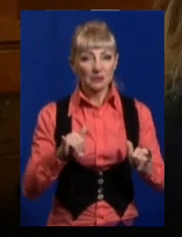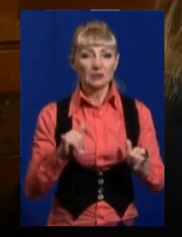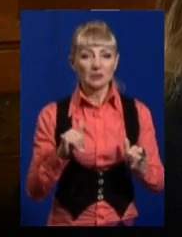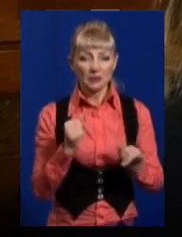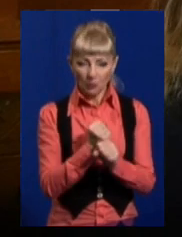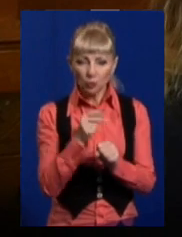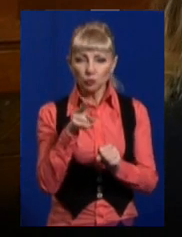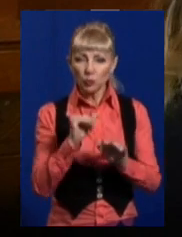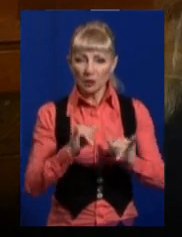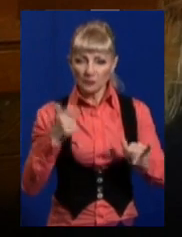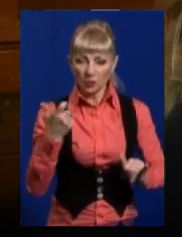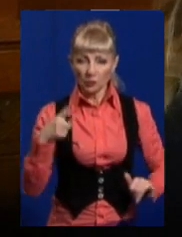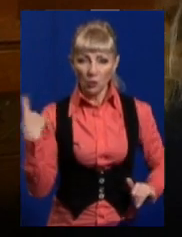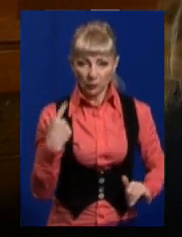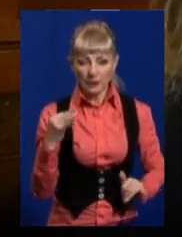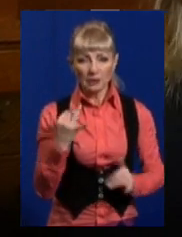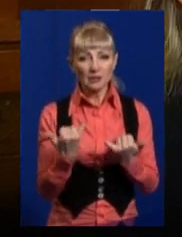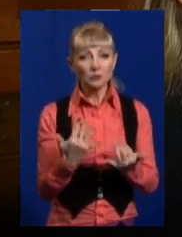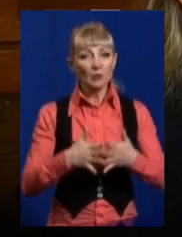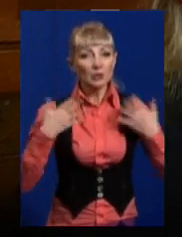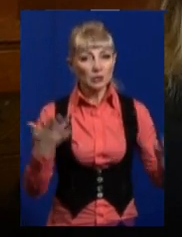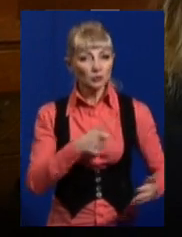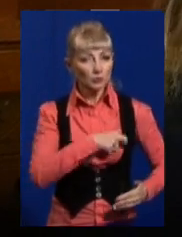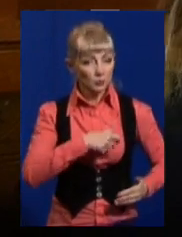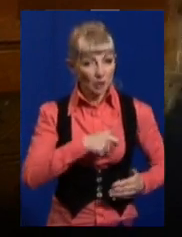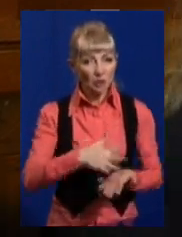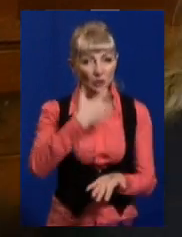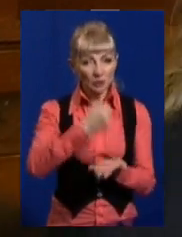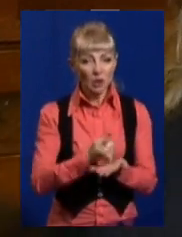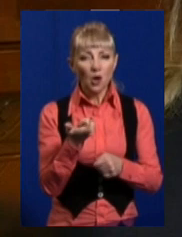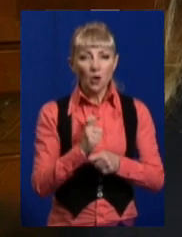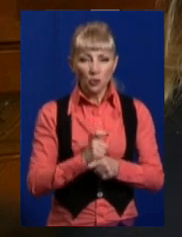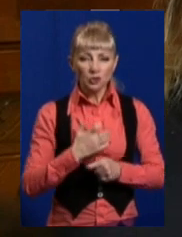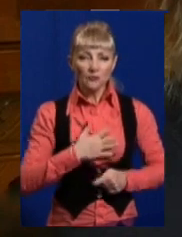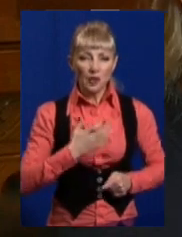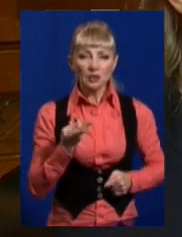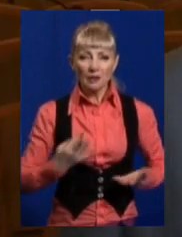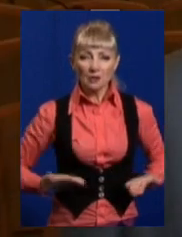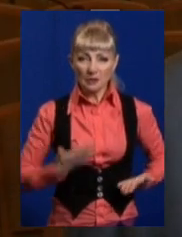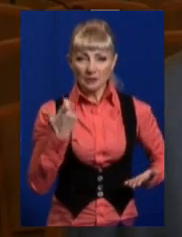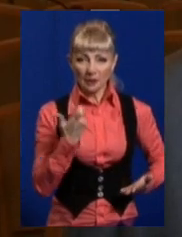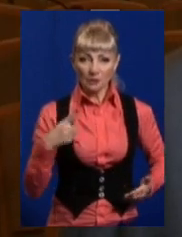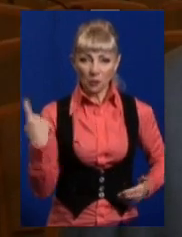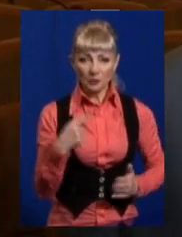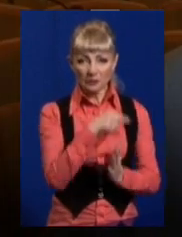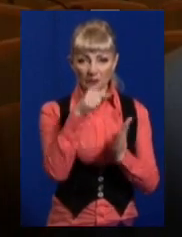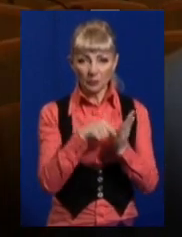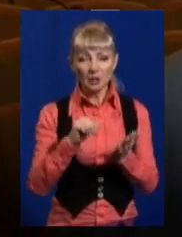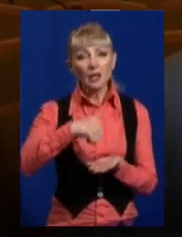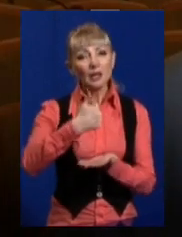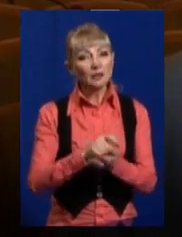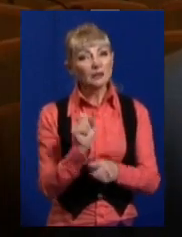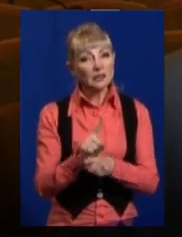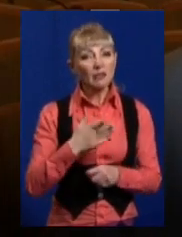І сьогодні більшість депутатів прийняли дуже важливі для життя Харківщини питання. Головне завдання нашої